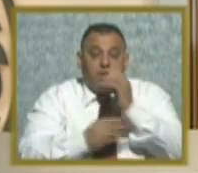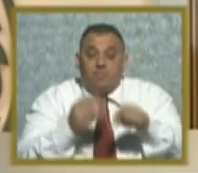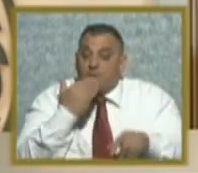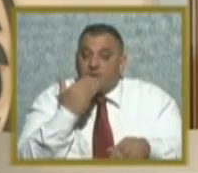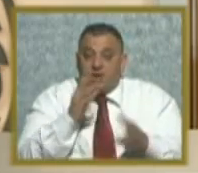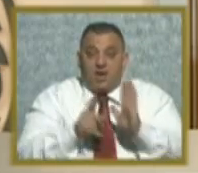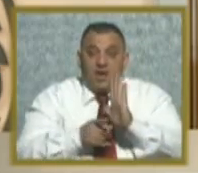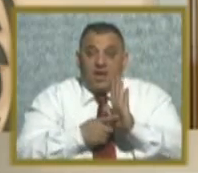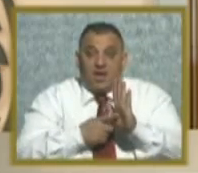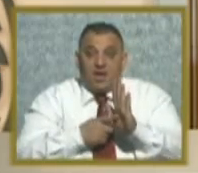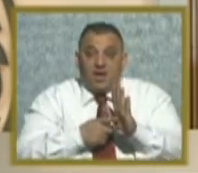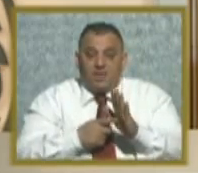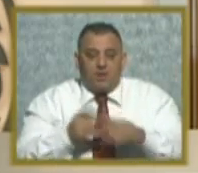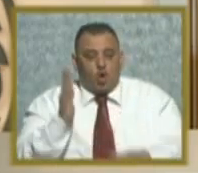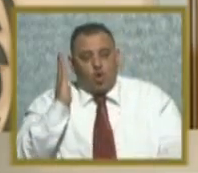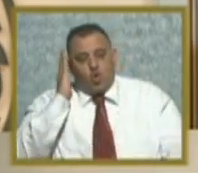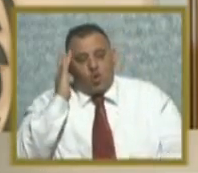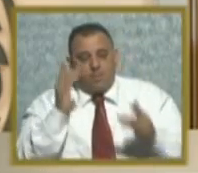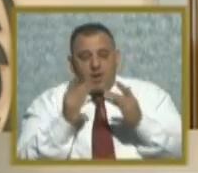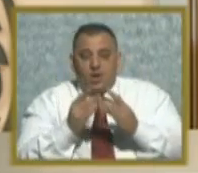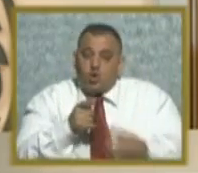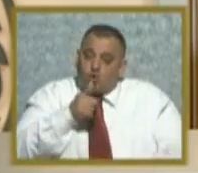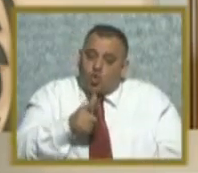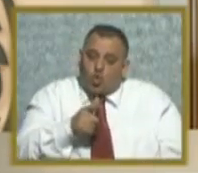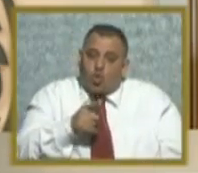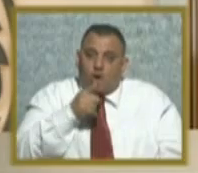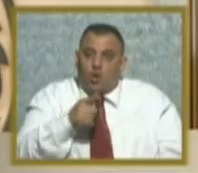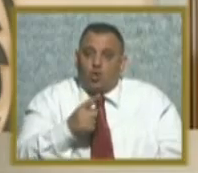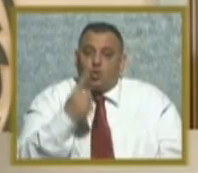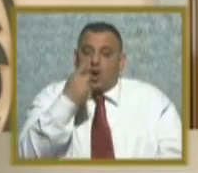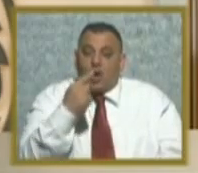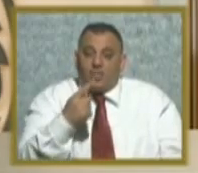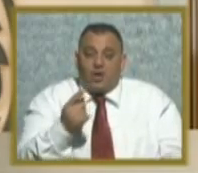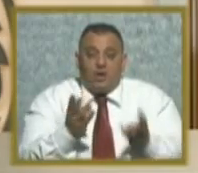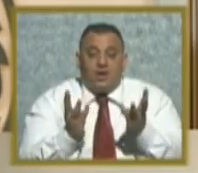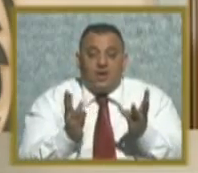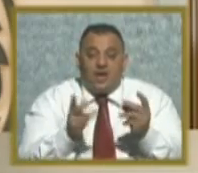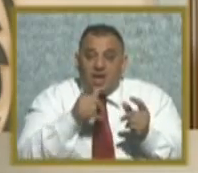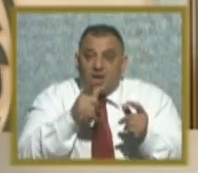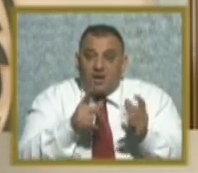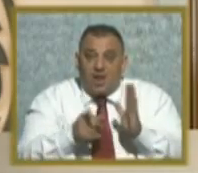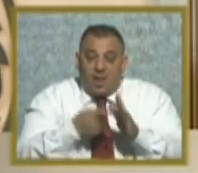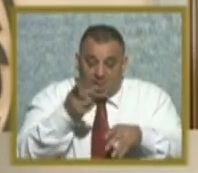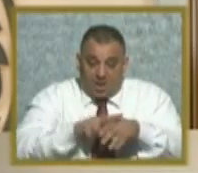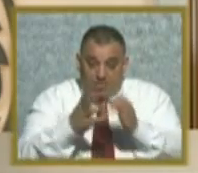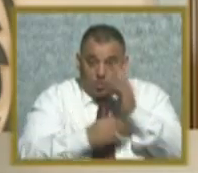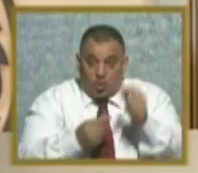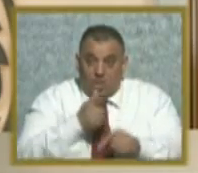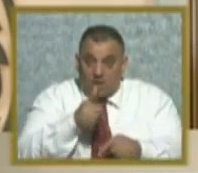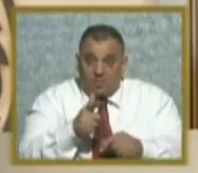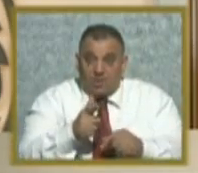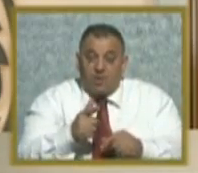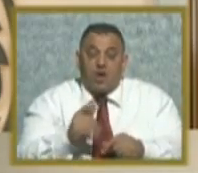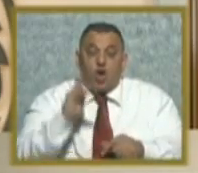لما أجي على سريري وأقرأ مثلا المعوذات وأقرأ مثلا الأذكار هذه هل يلزم أني أتوضأ لما أقرأ